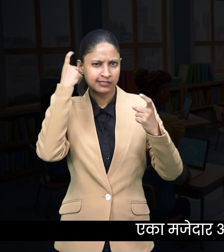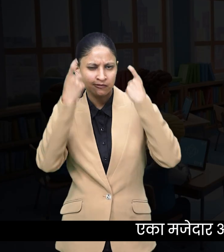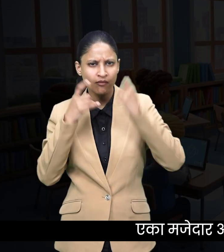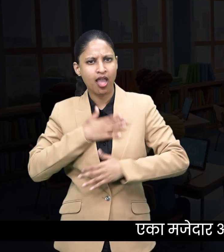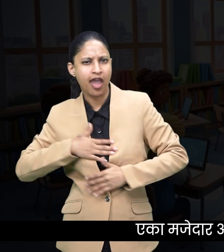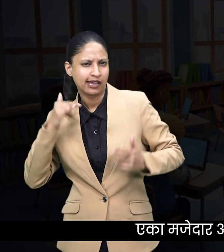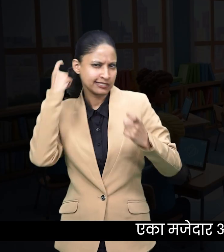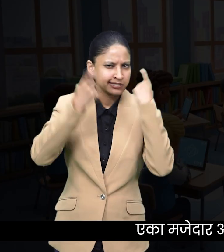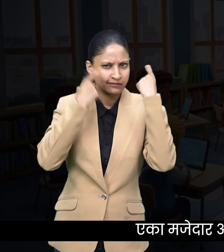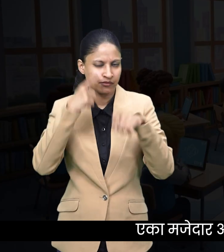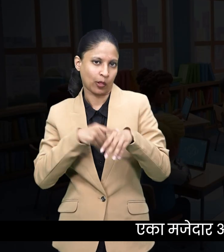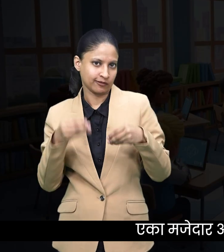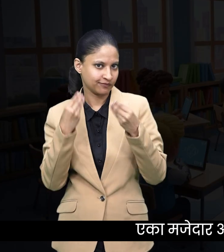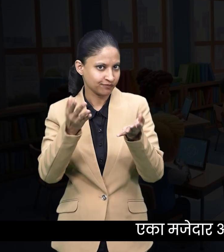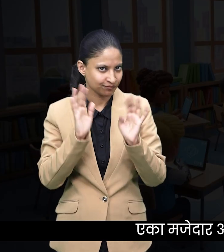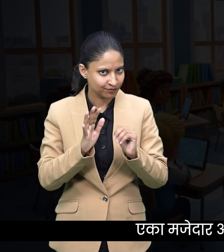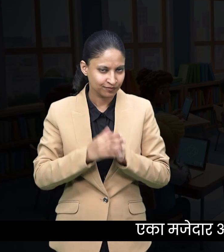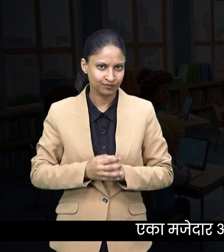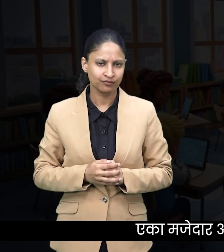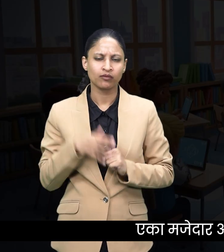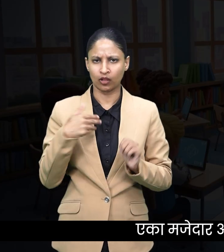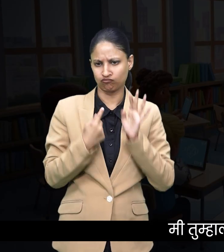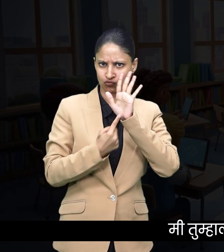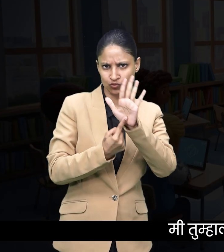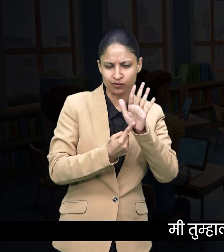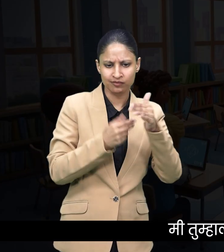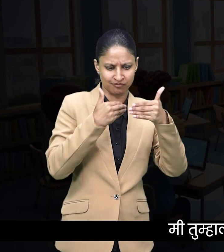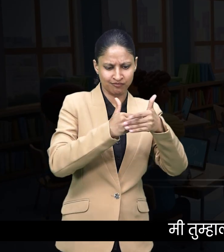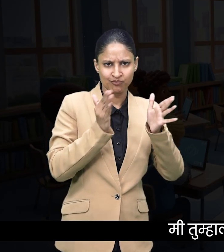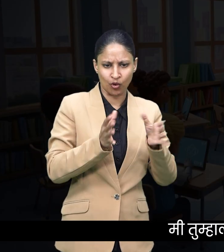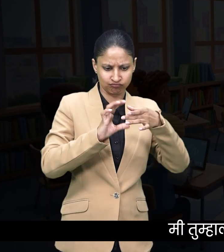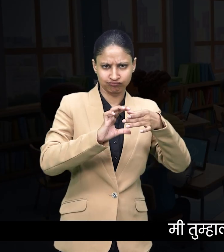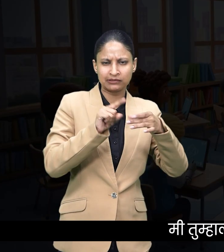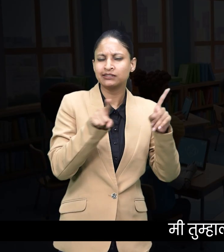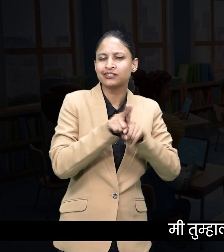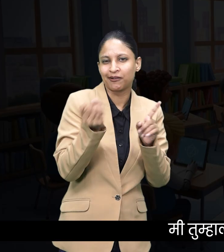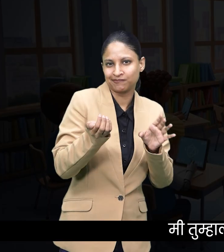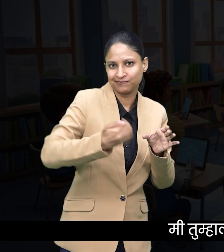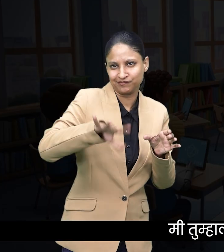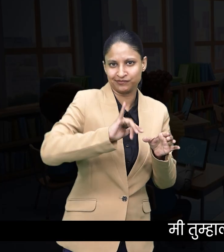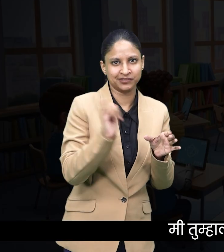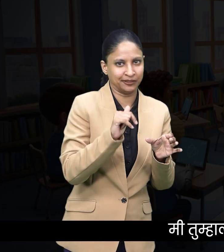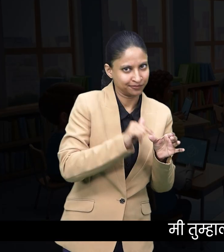एका मजेदार अंदाज लावण्याच्या खेळाची वेळ. मी तुम्हाला एक घन फासासारखा